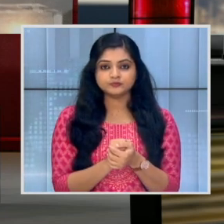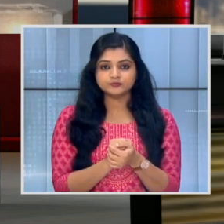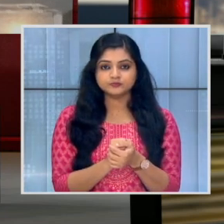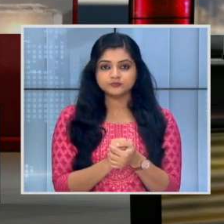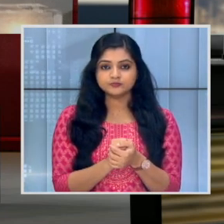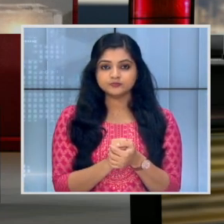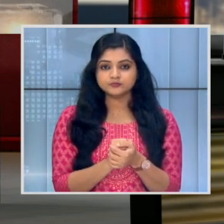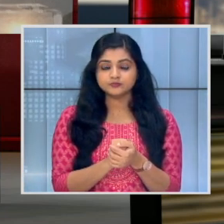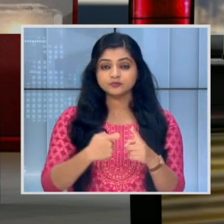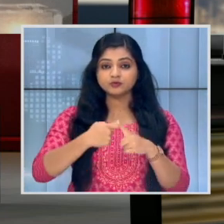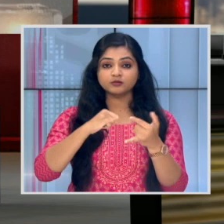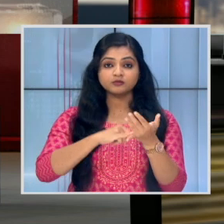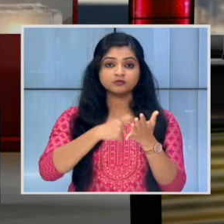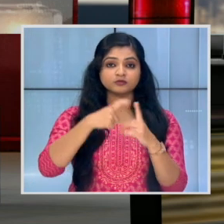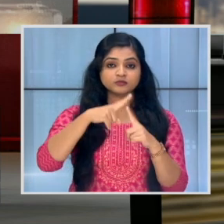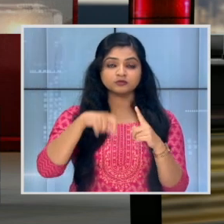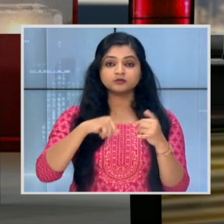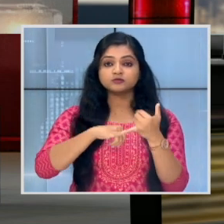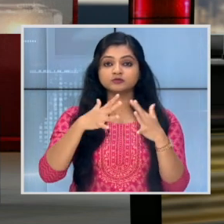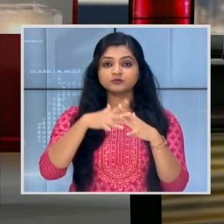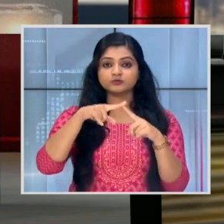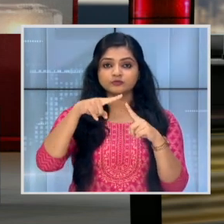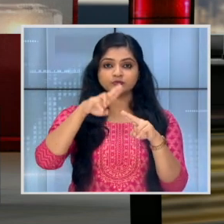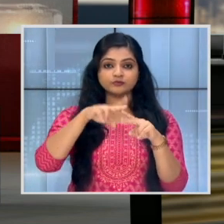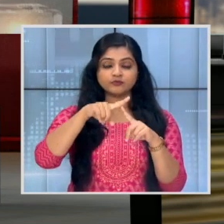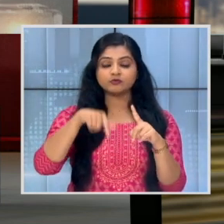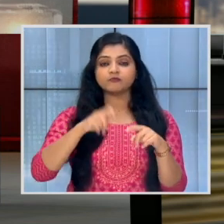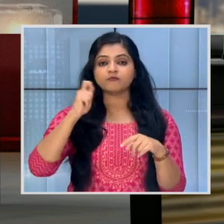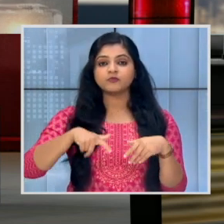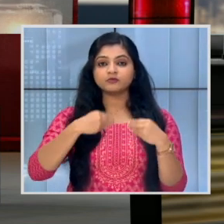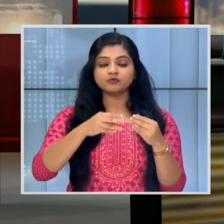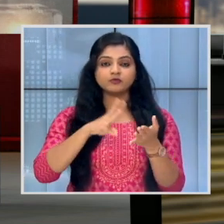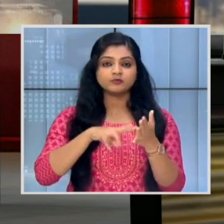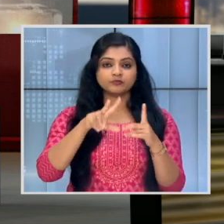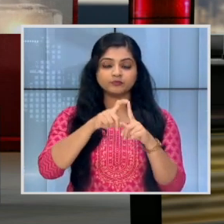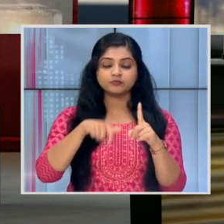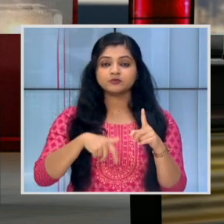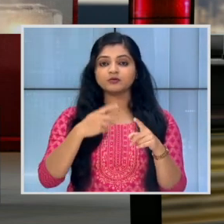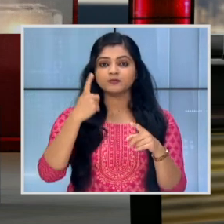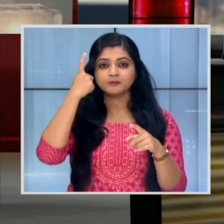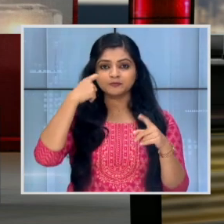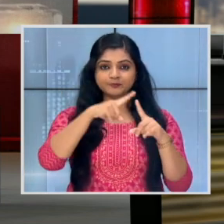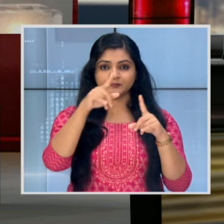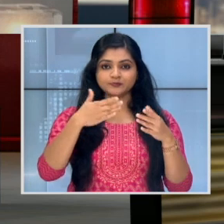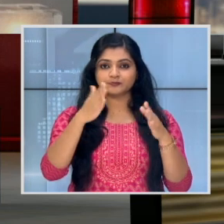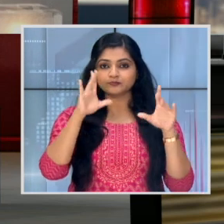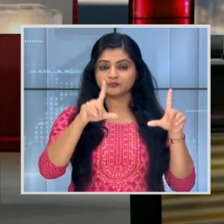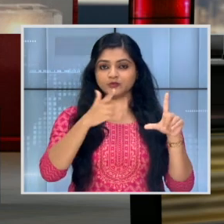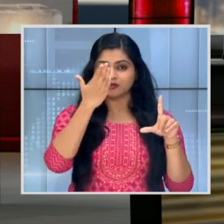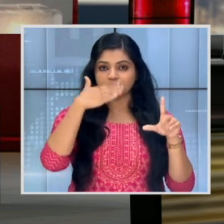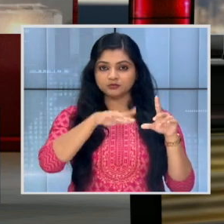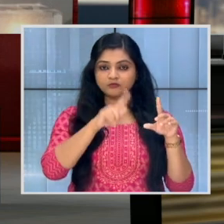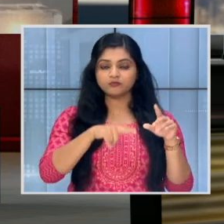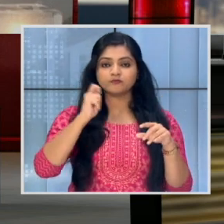നൽകിയത്. KSRTC സ്വിഫ്റ്റിന് പിഴയിട്ട് MVD. കൂളിംഗ് പേപ്പർ ഒട്ടിച്ചതിനാണ് പിഴ ചുമത്തിയത്. സ്വിഫ്റ്റിൻ്റെ ലക്ഷറി സർവീസായ